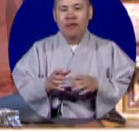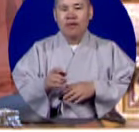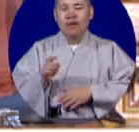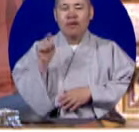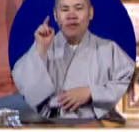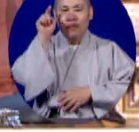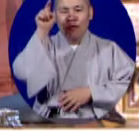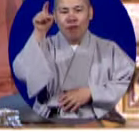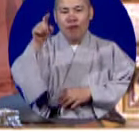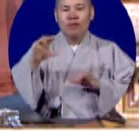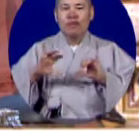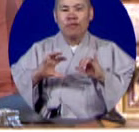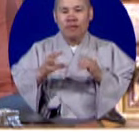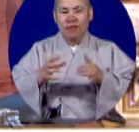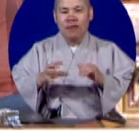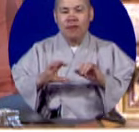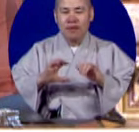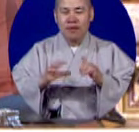저 세상인데